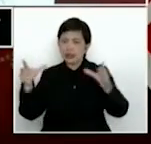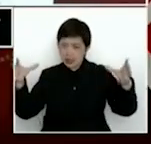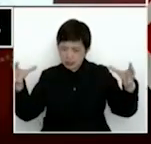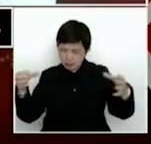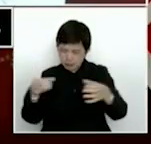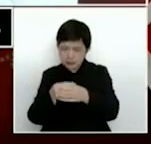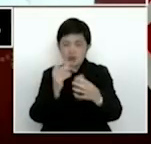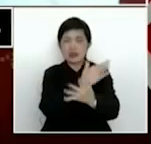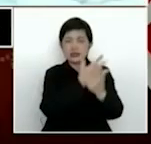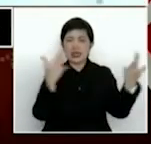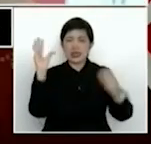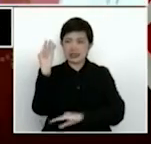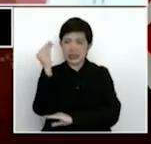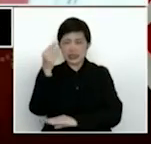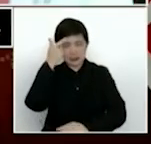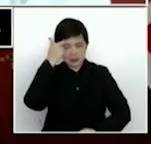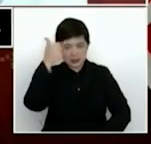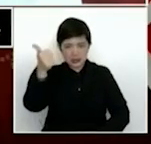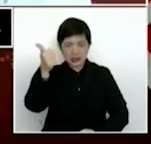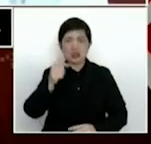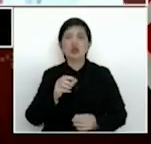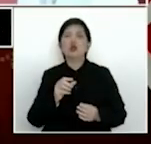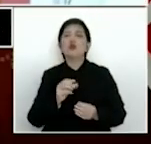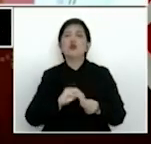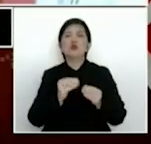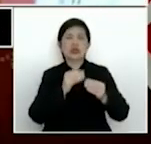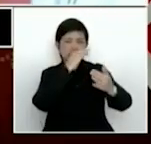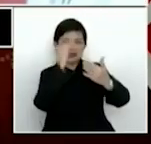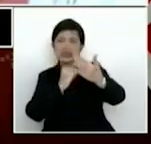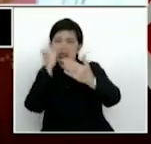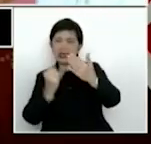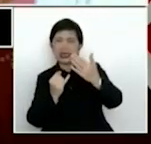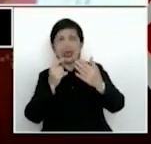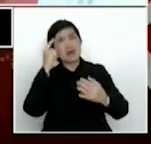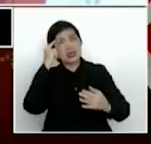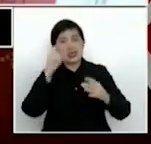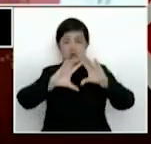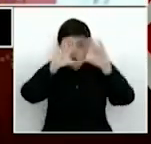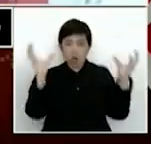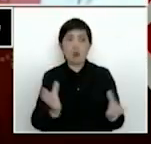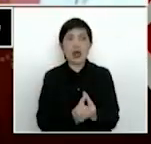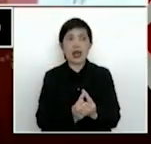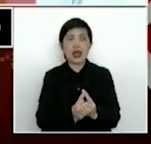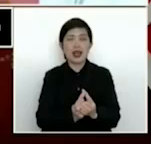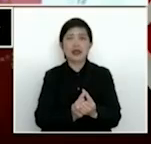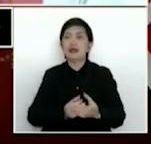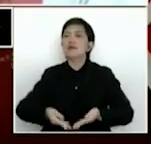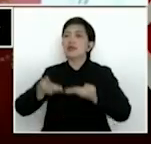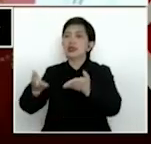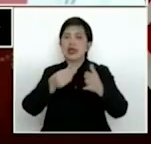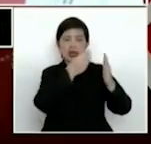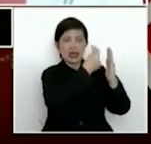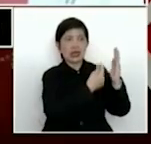warga-warga Jakarta yang pintar untuk mendesain sendiri Versi globalnya mereka dengan cara apa diberi anggaran